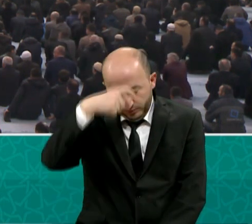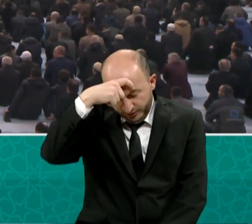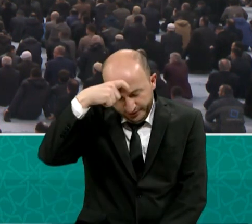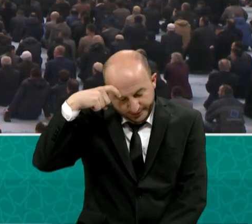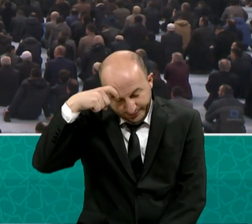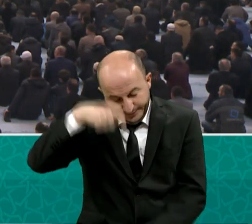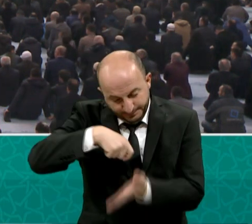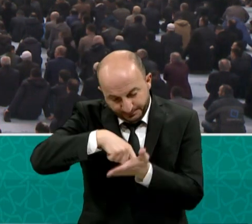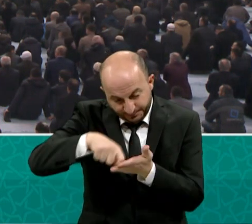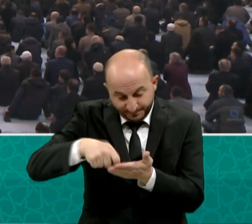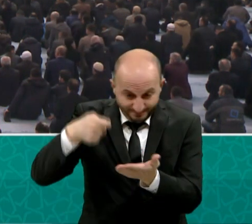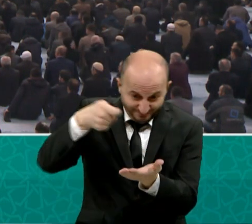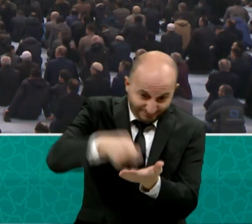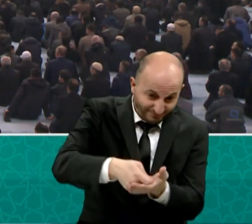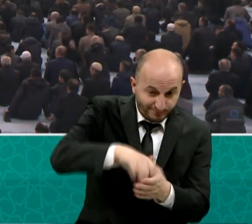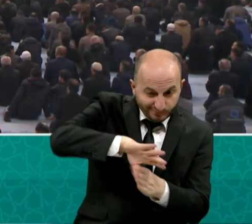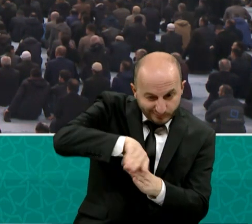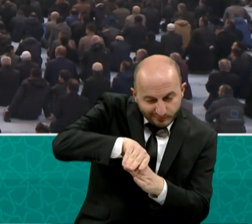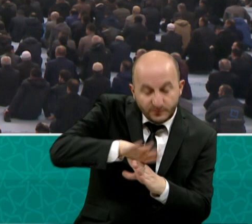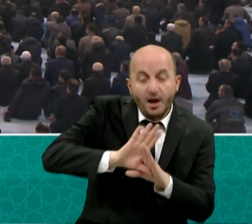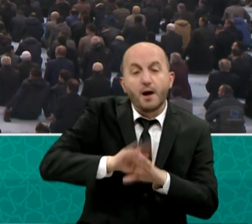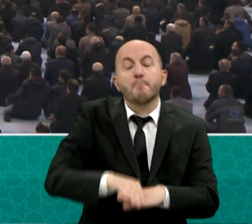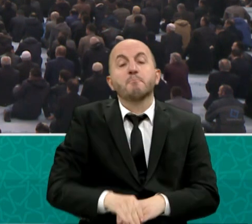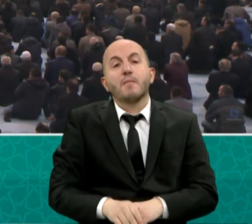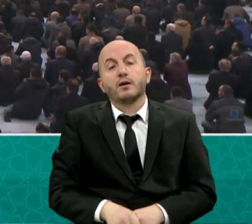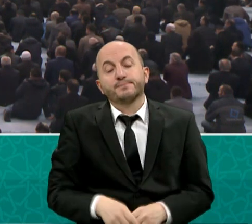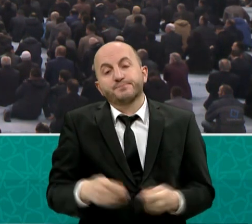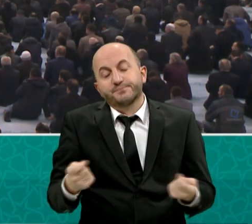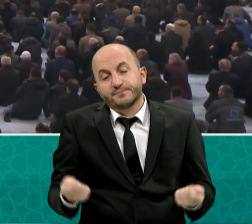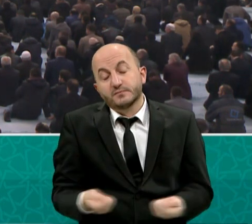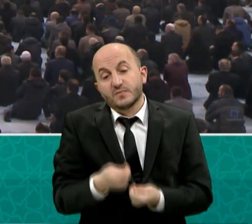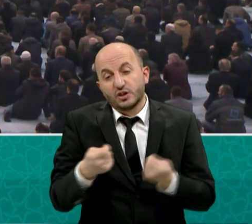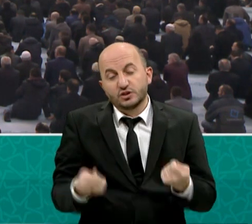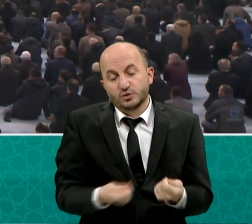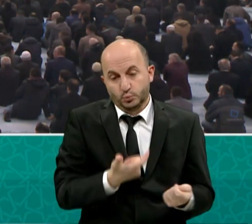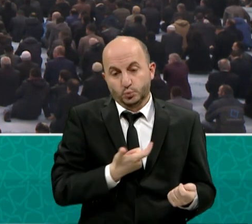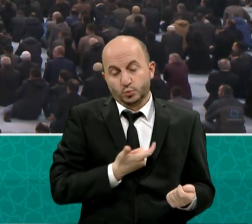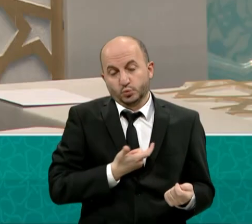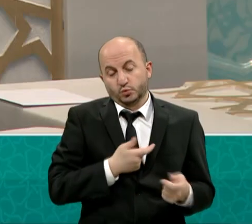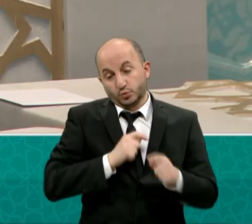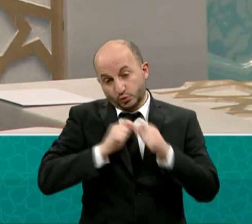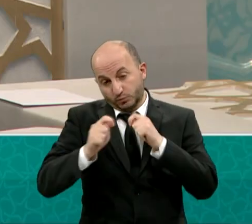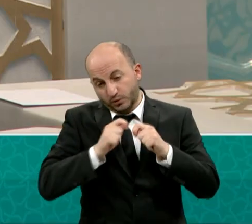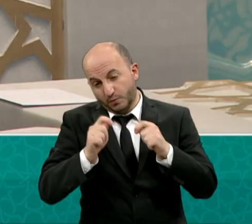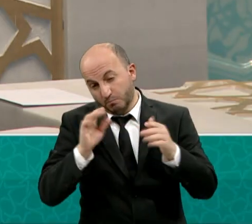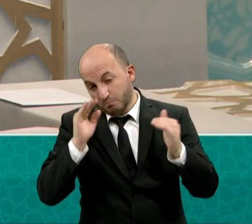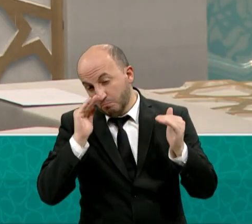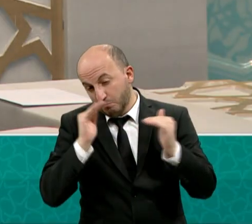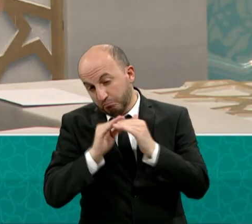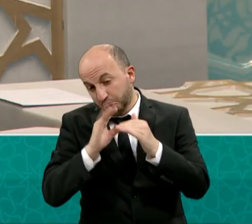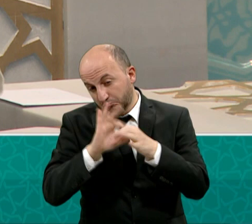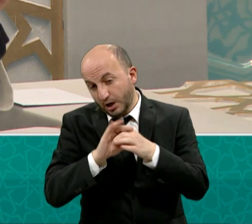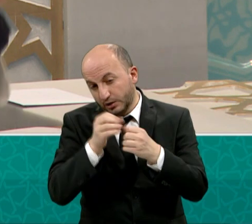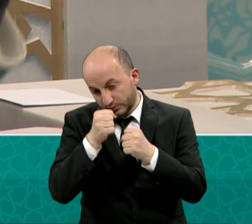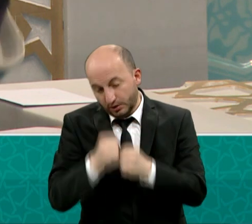ver, emeğini gasp etme. İş akdinin gereği neyse ona bağlı kal. Hem de sadece